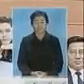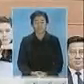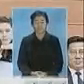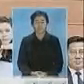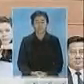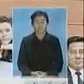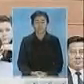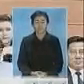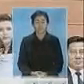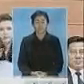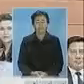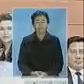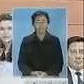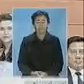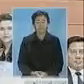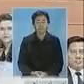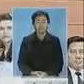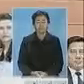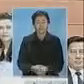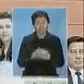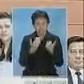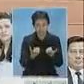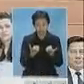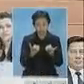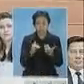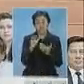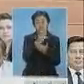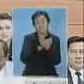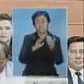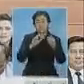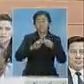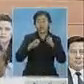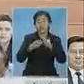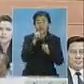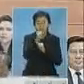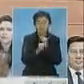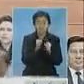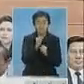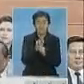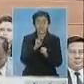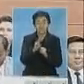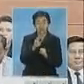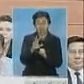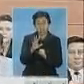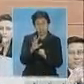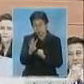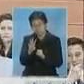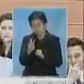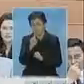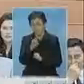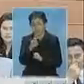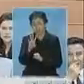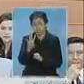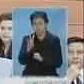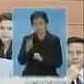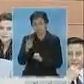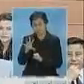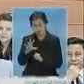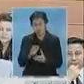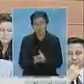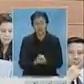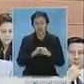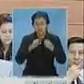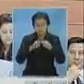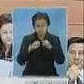อยู่ในภาวะวิกฤตที่สุดทางการเมืองนับตั้งแต่ปี2475แล้วถ้าหากไม่มีการช่วยกัน